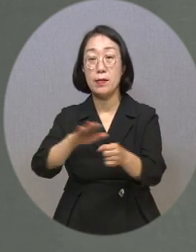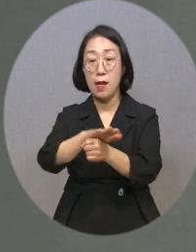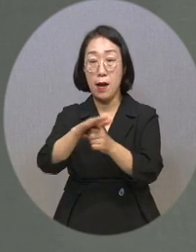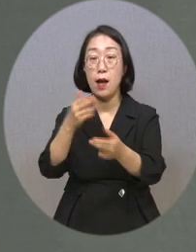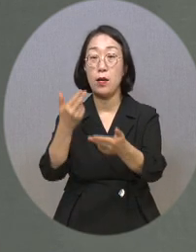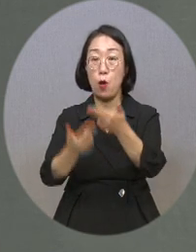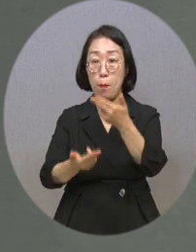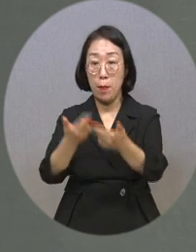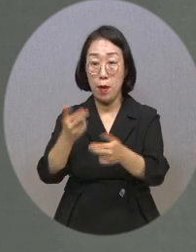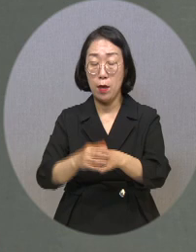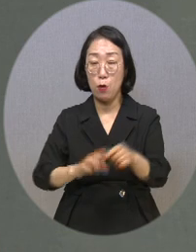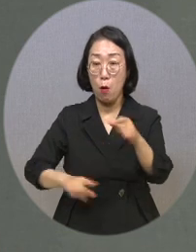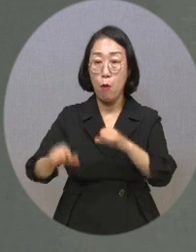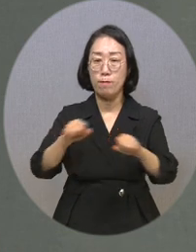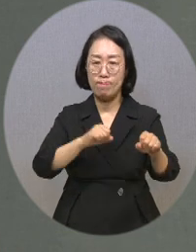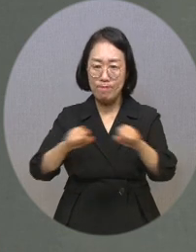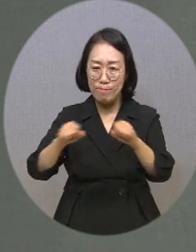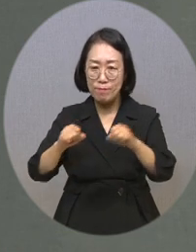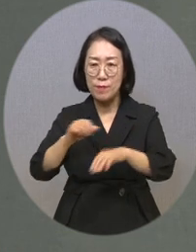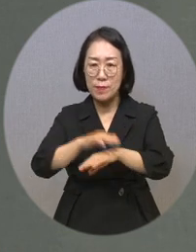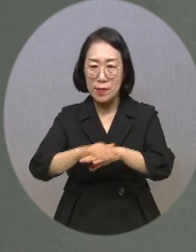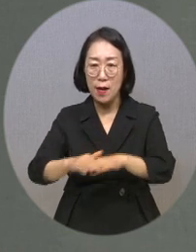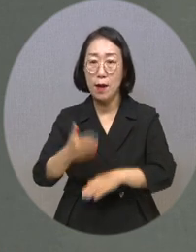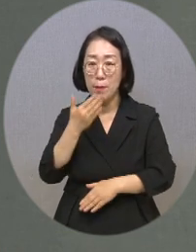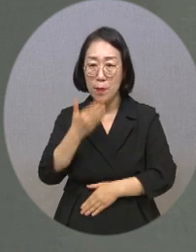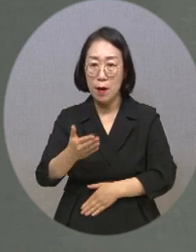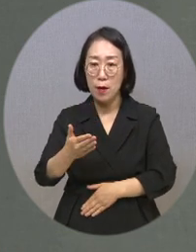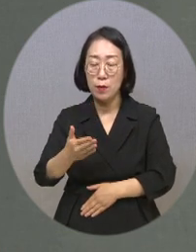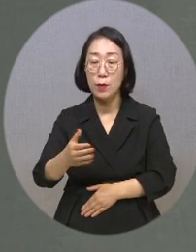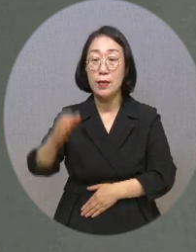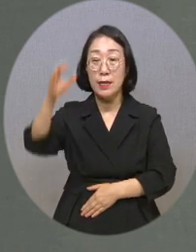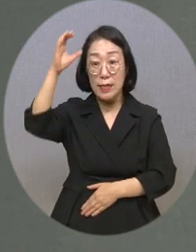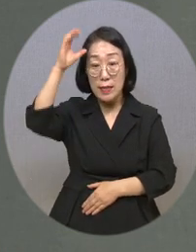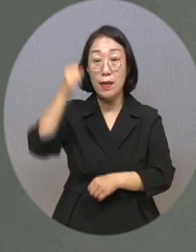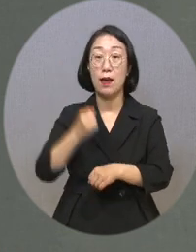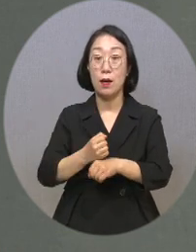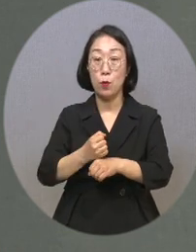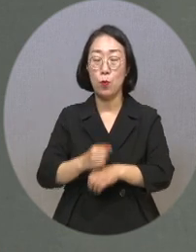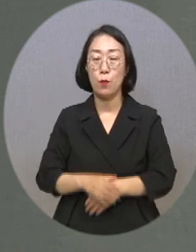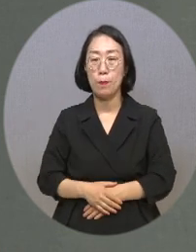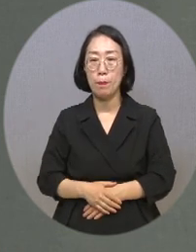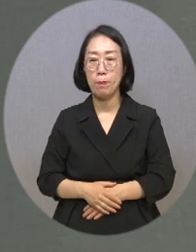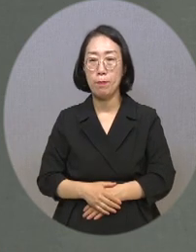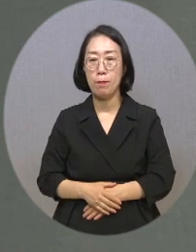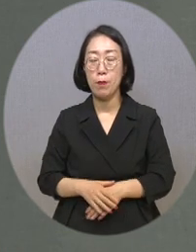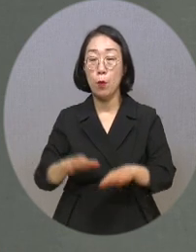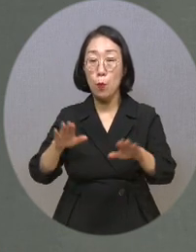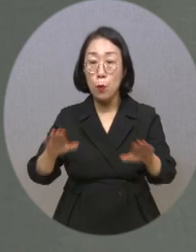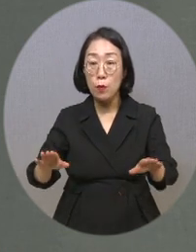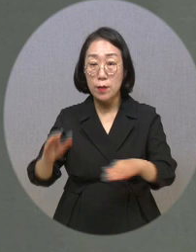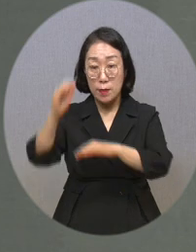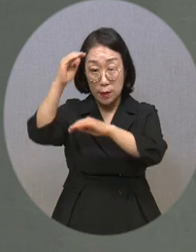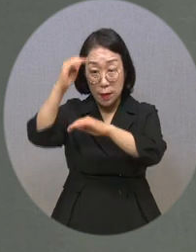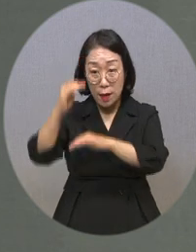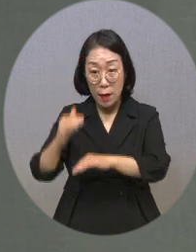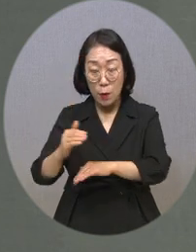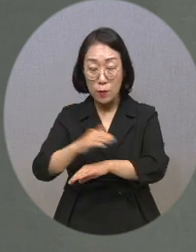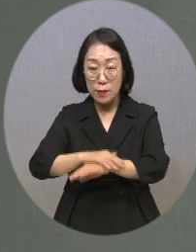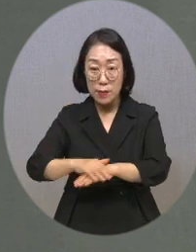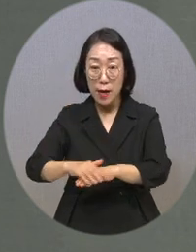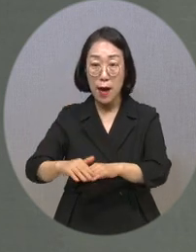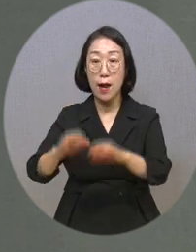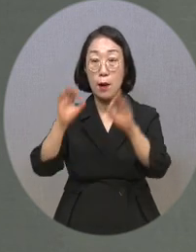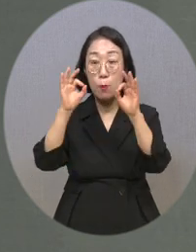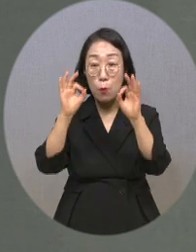자폐인사랑협회가 좀 더 활성화되지 않을까 이런 생각도 합니다만은 아무튼 오늘 얘기를 가만히